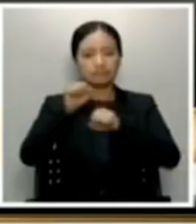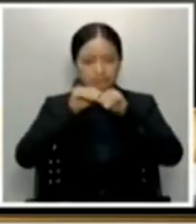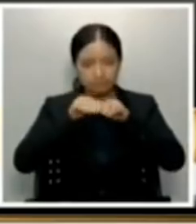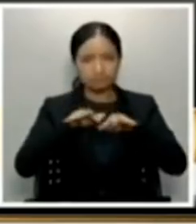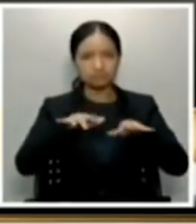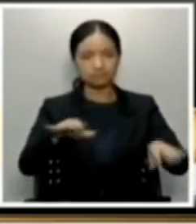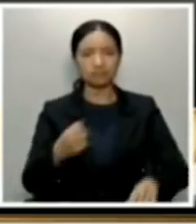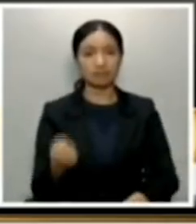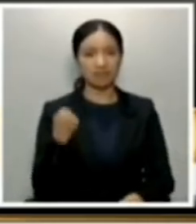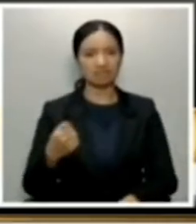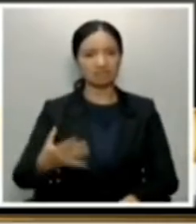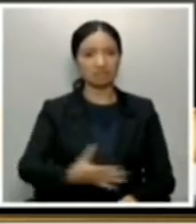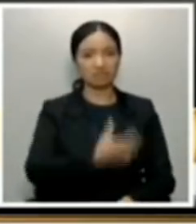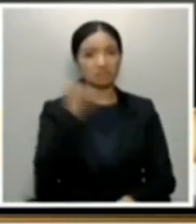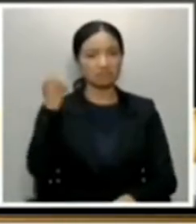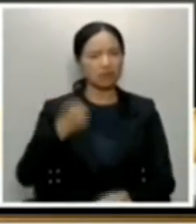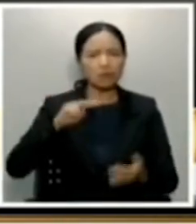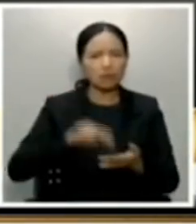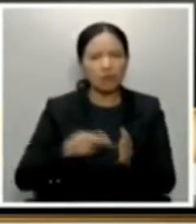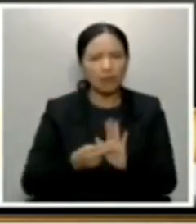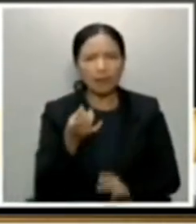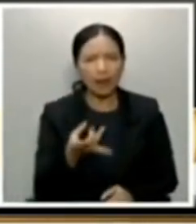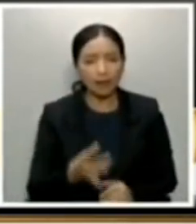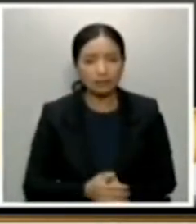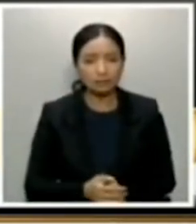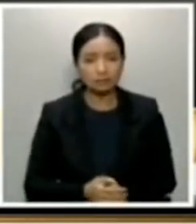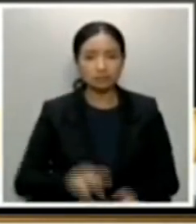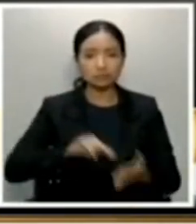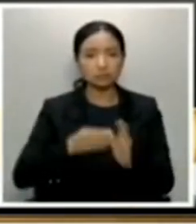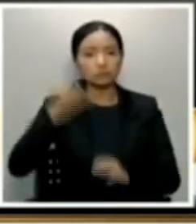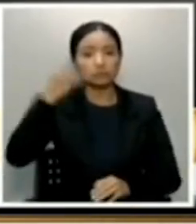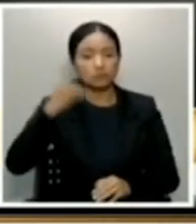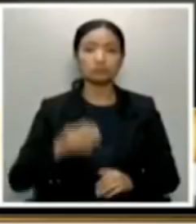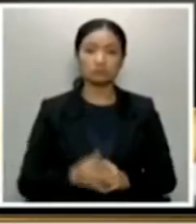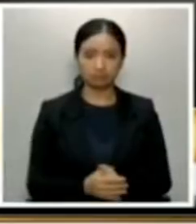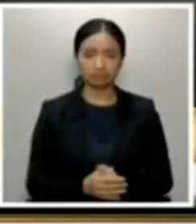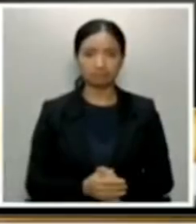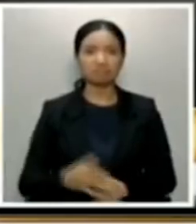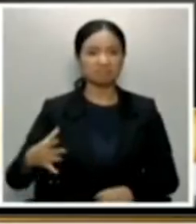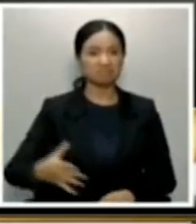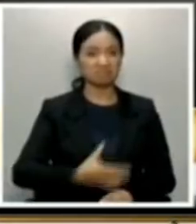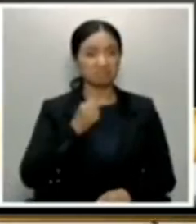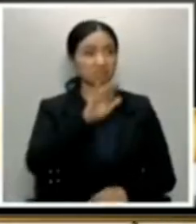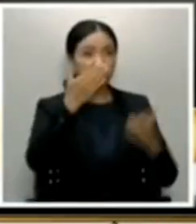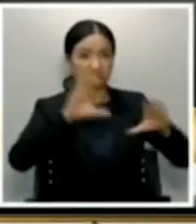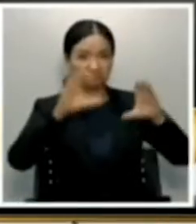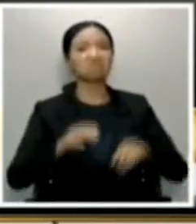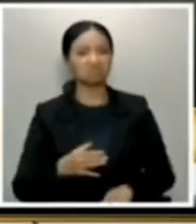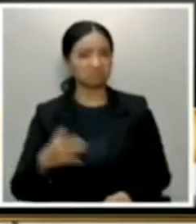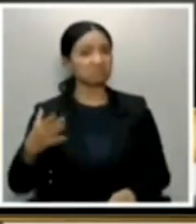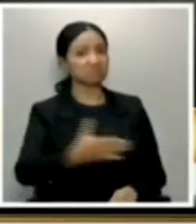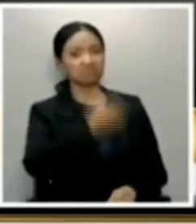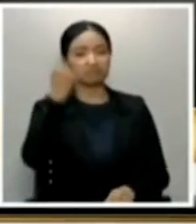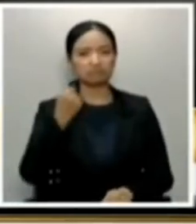ดอำนาจนั่นหมายถึงอะไรคะหมายถึงว่าทุกครั้งหลังการยึดกุมอำนาจรัฐสิ่งที่ถูกยึดกุม